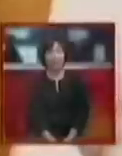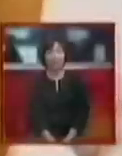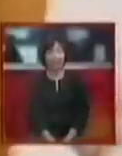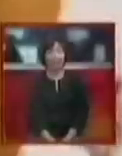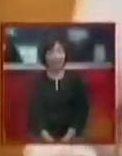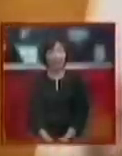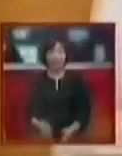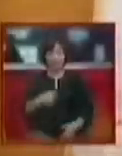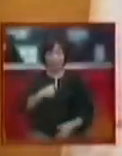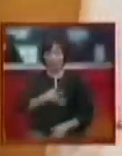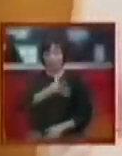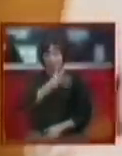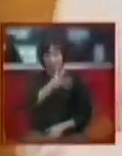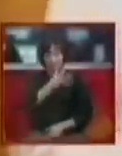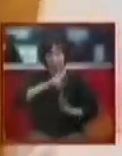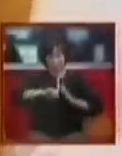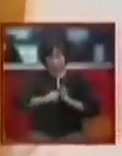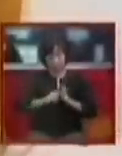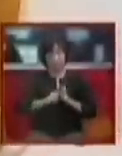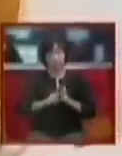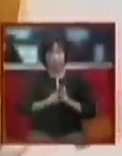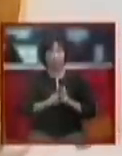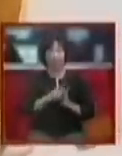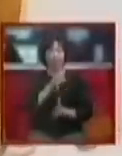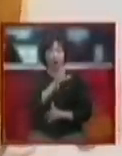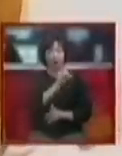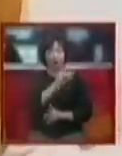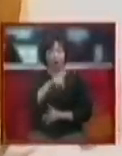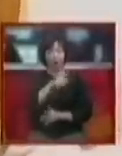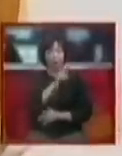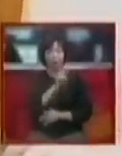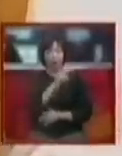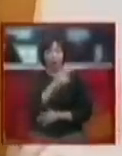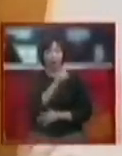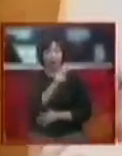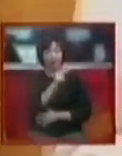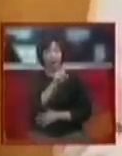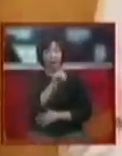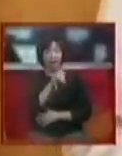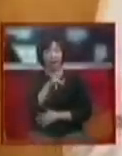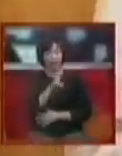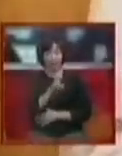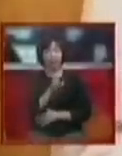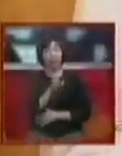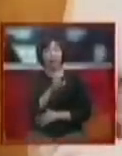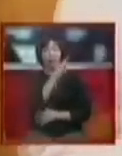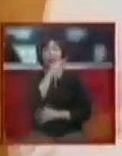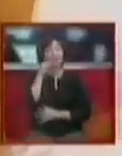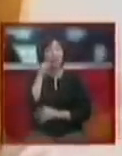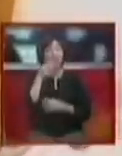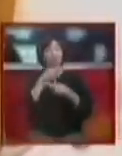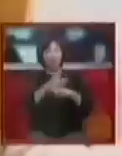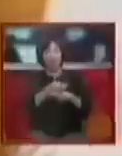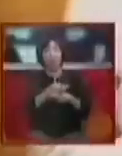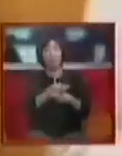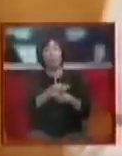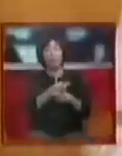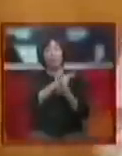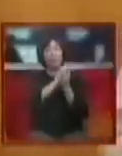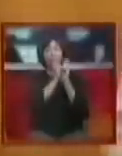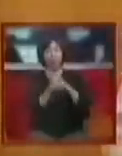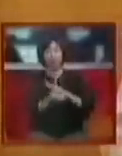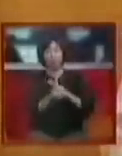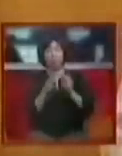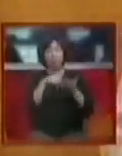Sinimulan po ng aking ina ang Comprehensive Agrarian Reform Program. Nararapat lamang na matapos ang programang ito sa panahon ng